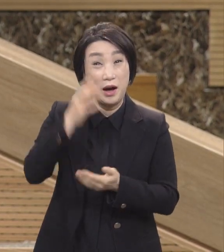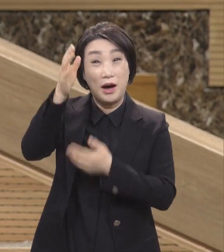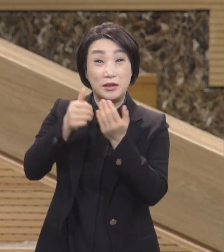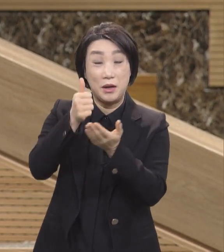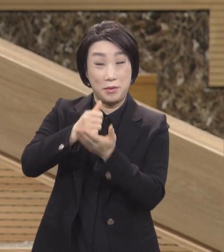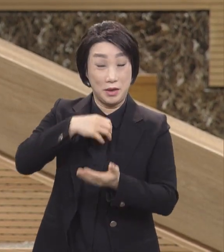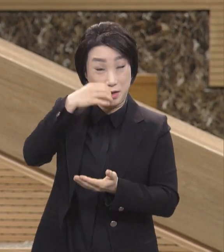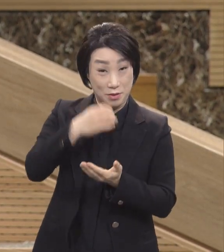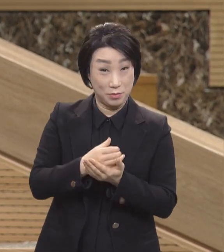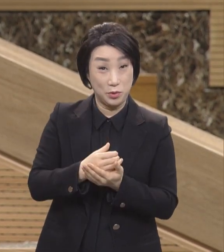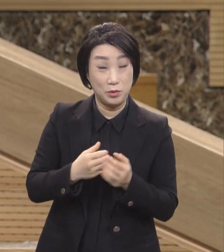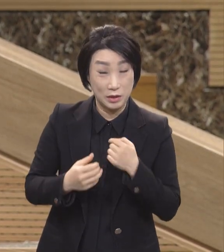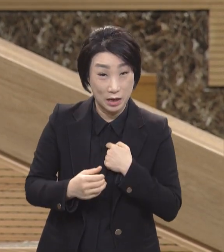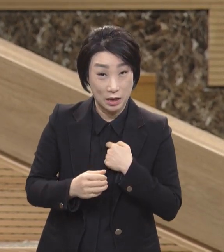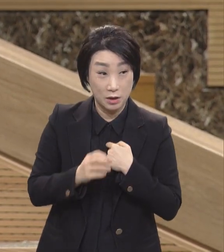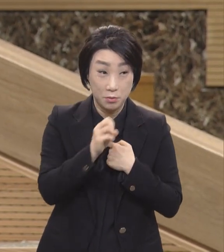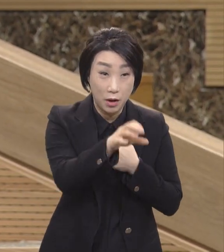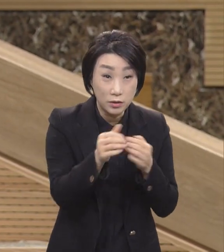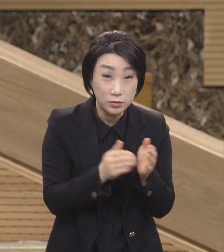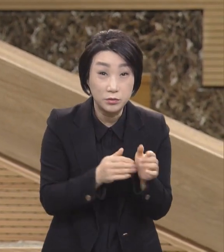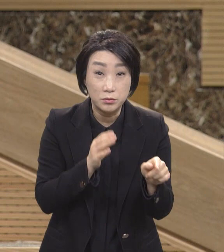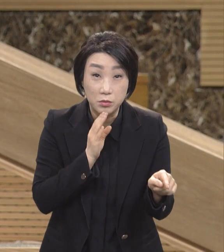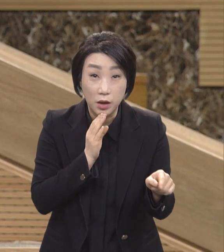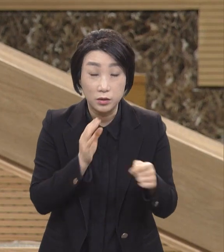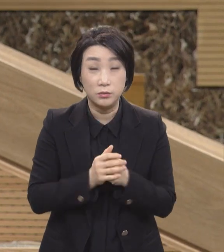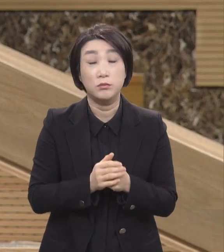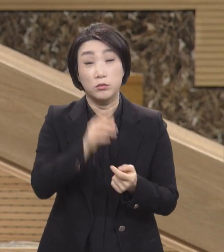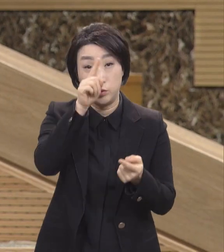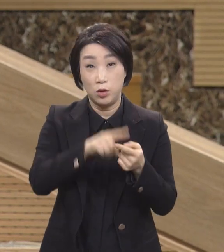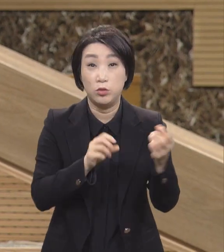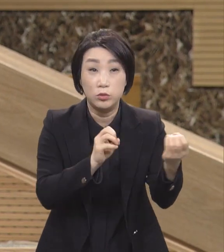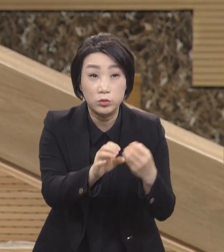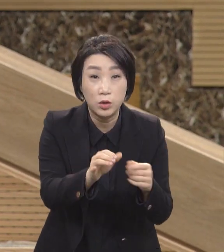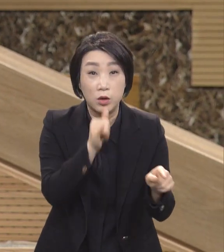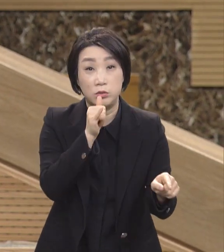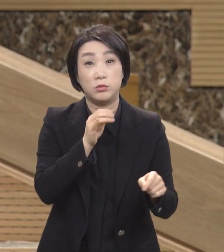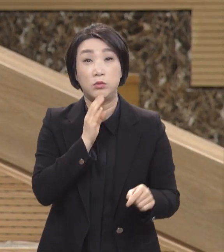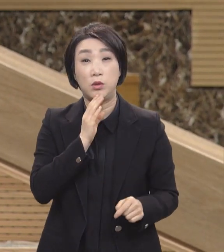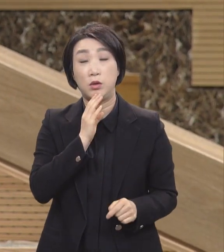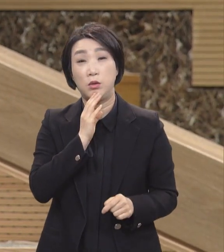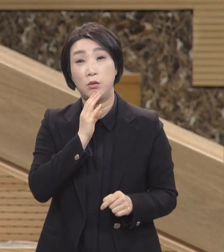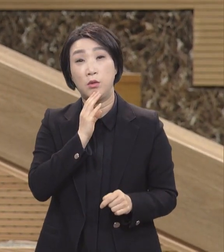하나님의 감동대로 한 말이 그대로 이루어지는데